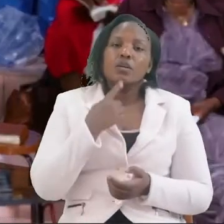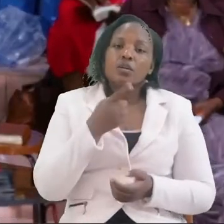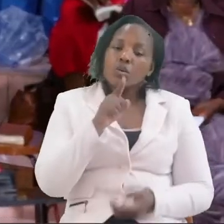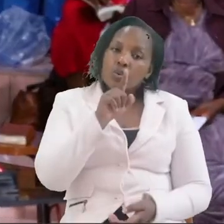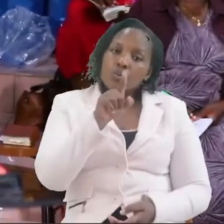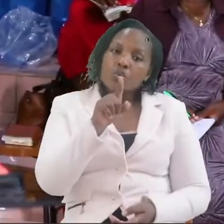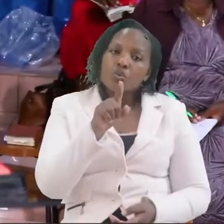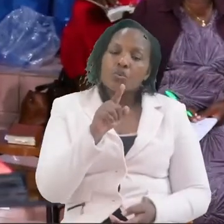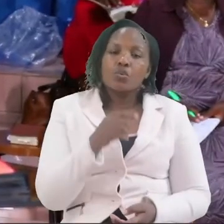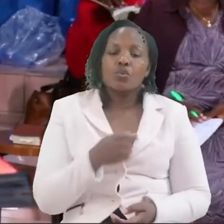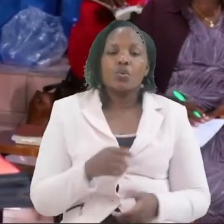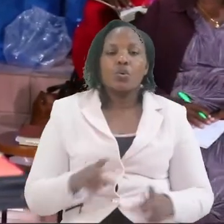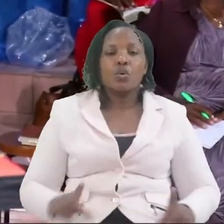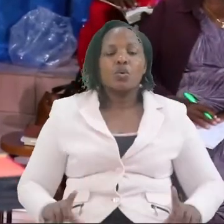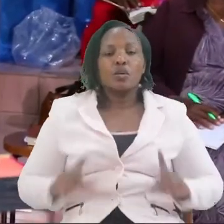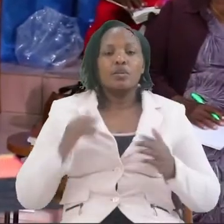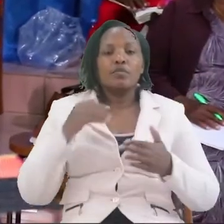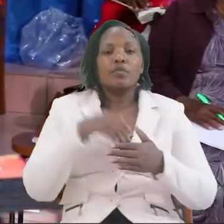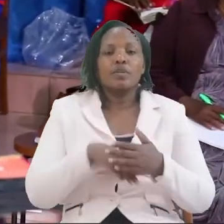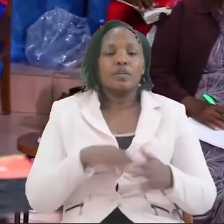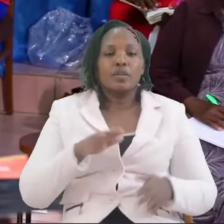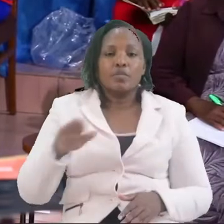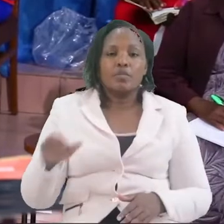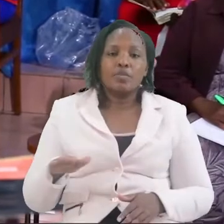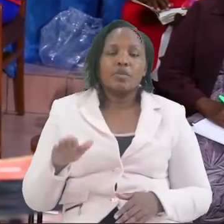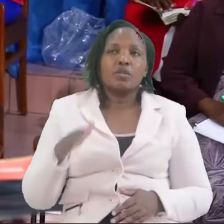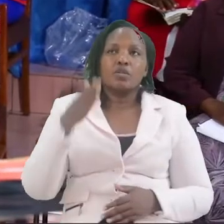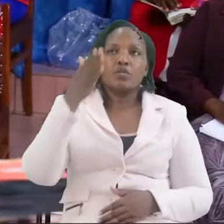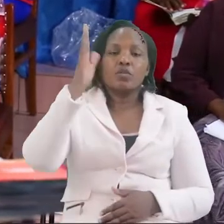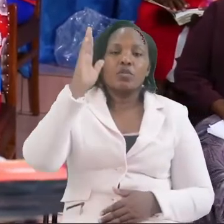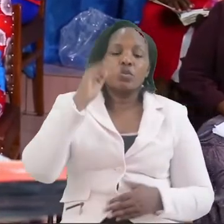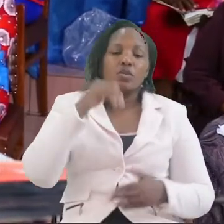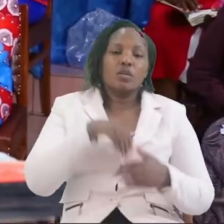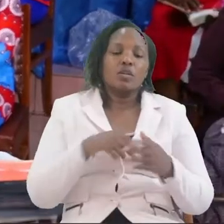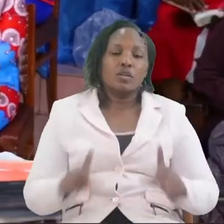wewe unakaa katika uwepo wa Mungu katika